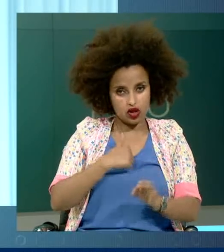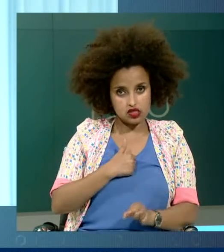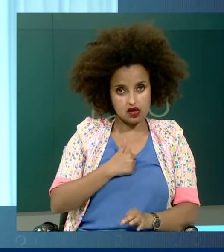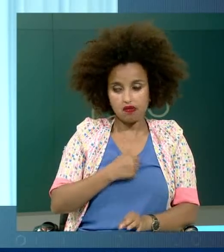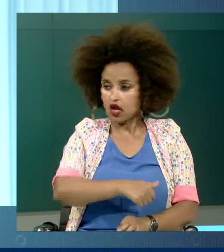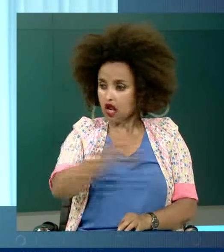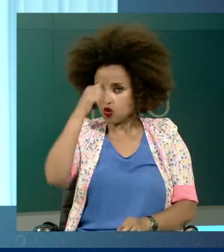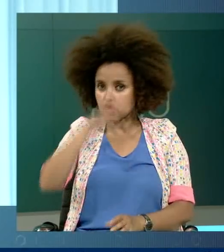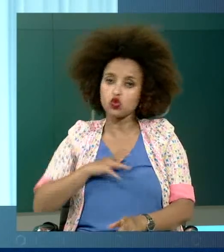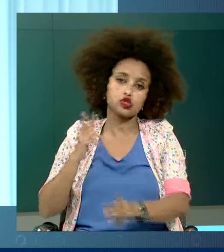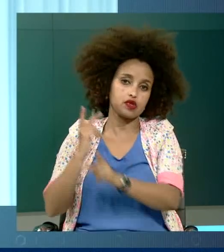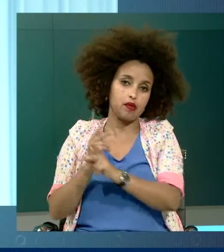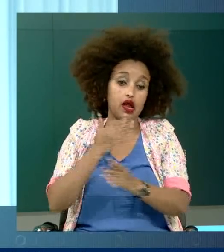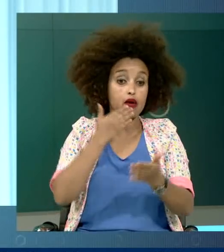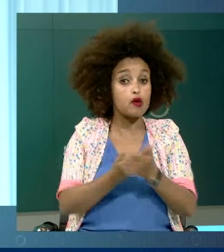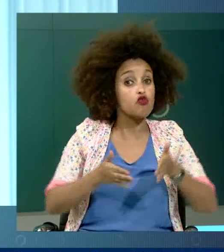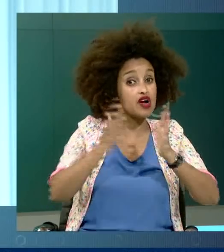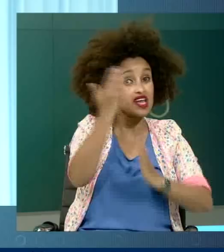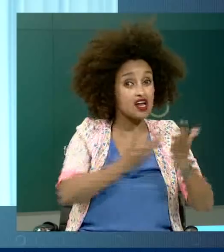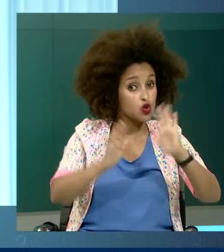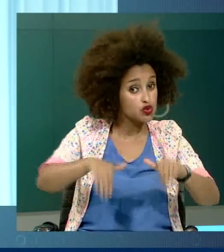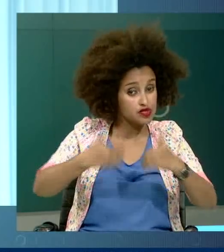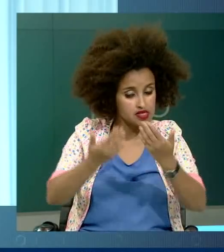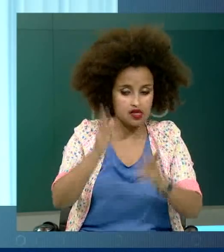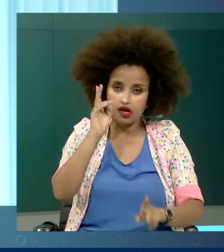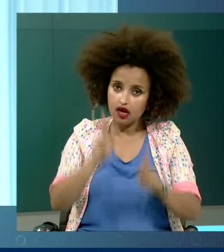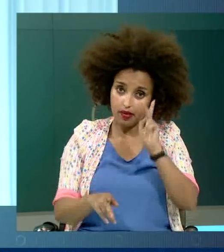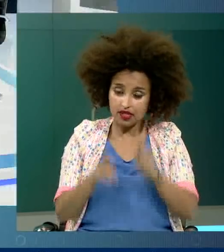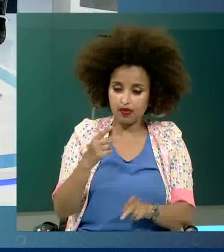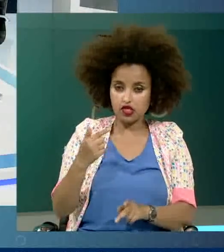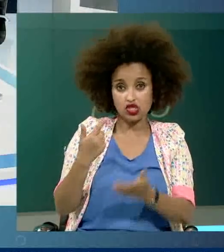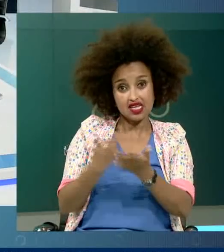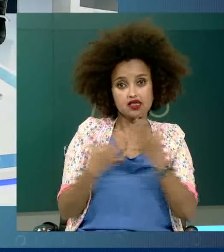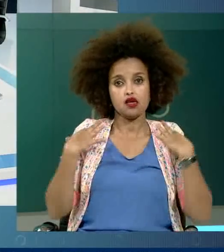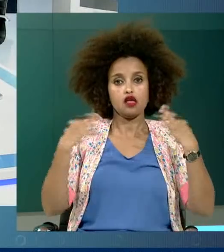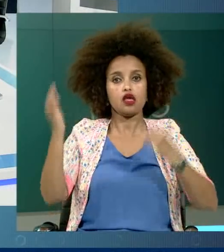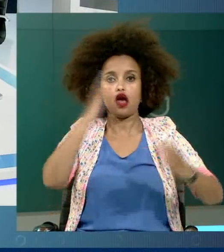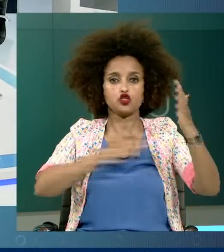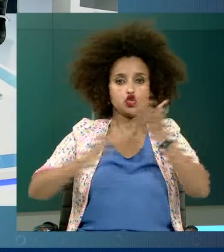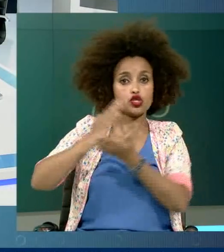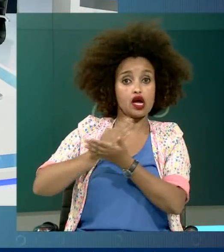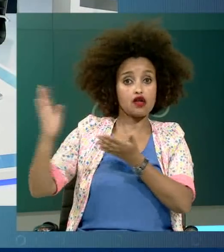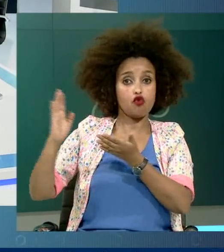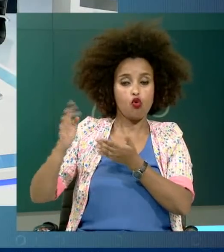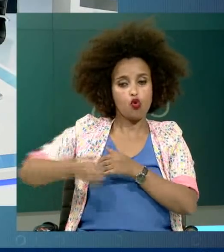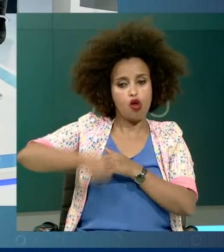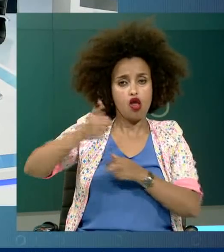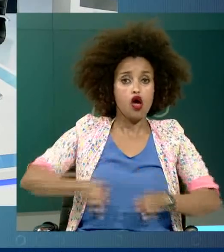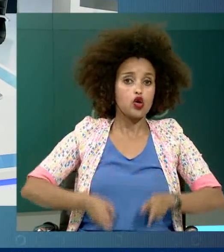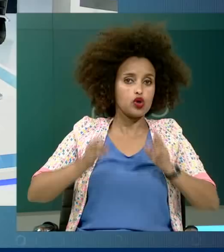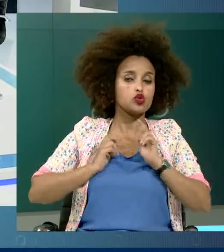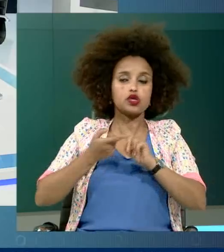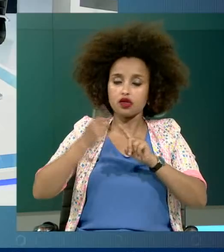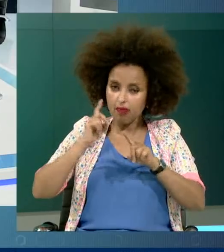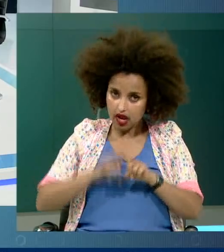እና የበጎ ፈቃድ አገልግሎቱን ስንሰጥም ህብረተሰባችን የዚህ የጤና ችግር ተቀርፎ ወደ መደበኛ ህይወቱ እንዲመለስ ካለን